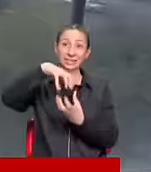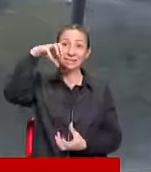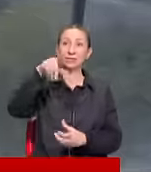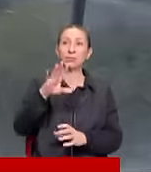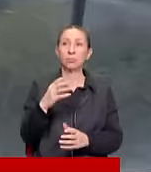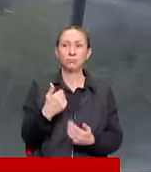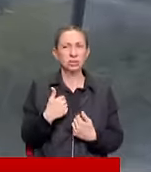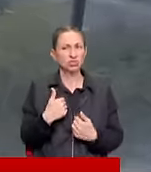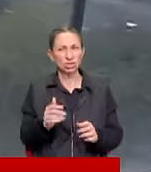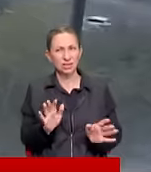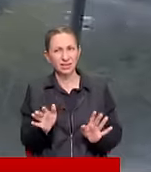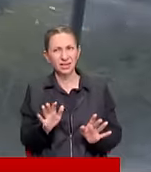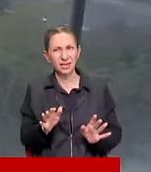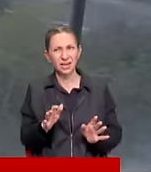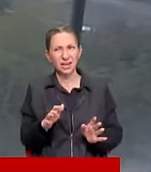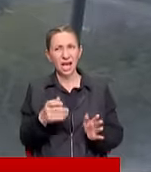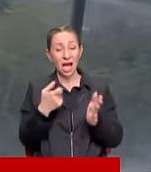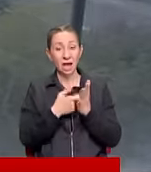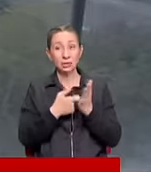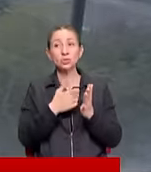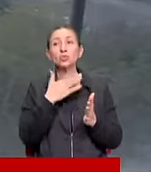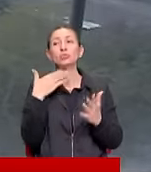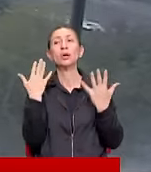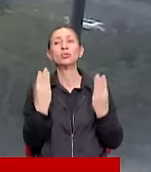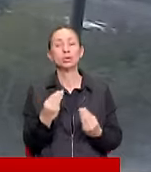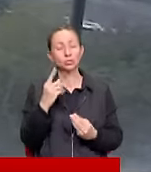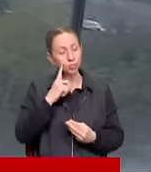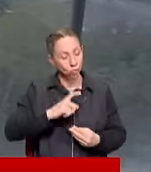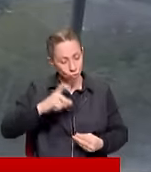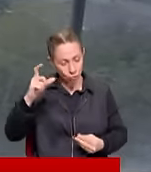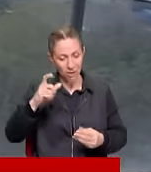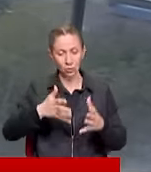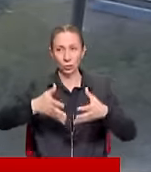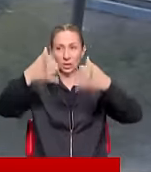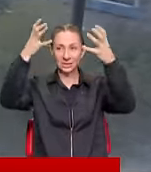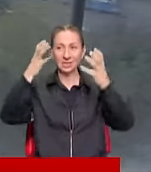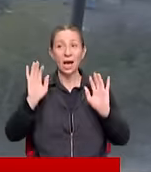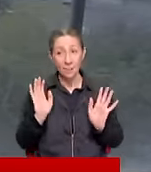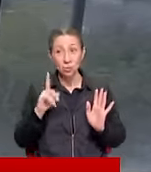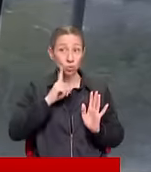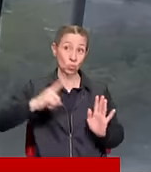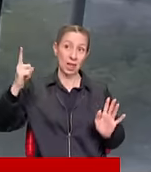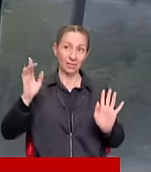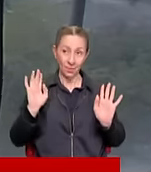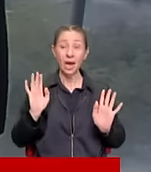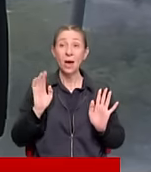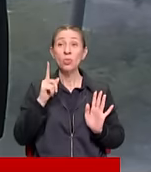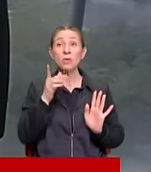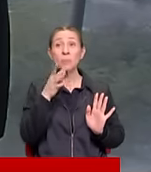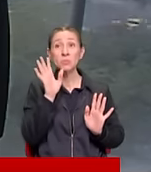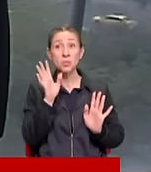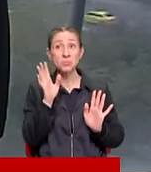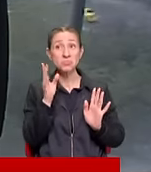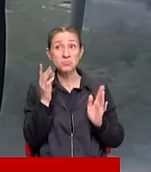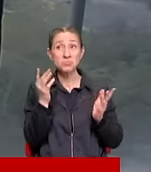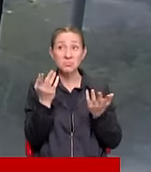bu? Bence değil yani. Adı çok güzel. Adına kurban olsunlar. Cumhuriyet Kulesi, Cumhuriyet ama bilmiyorum onu da